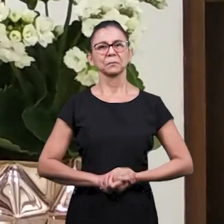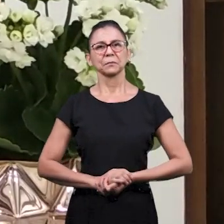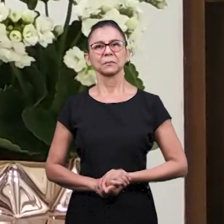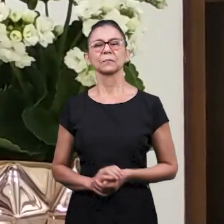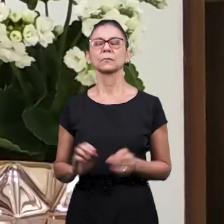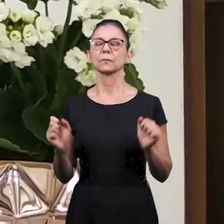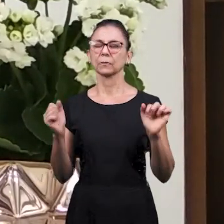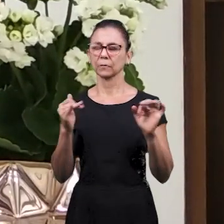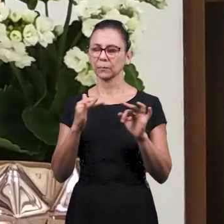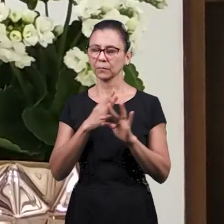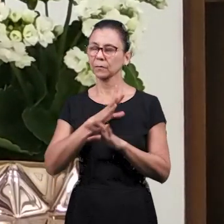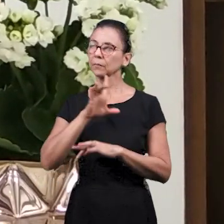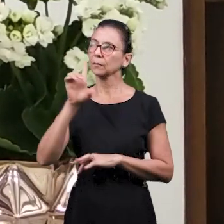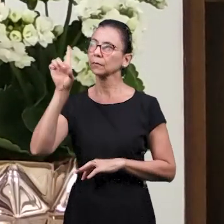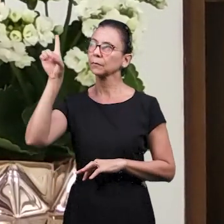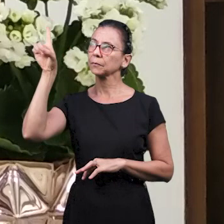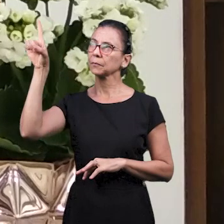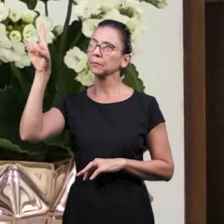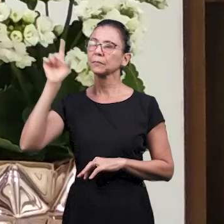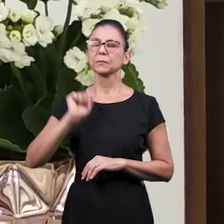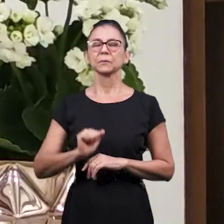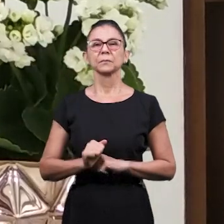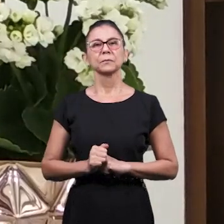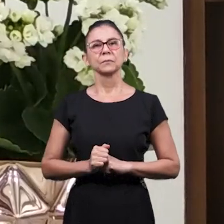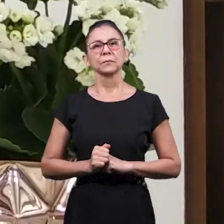Господа. Слава нашему Господу.